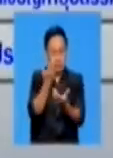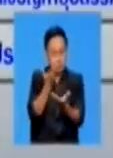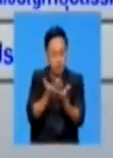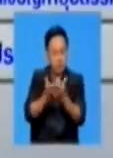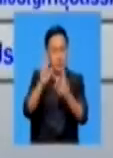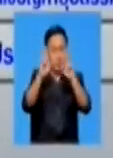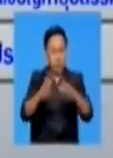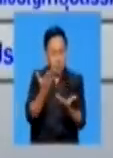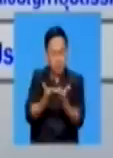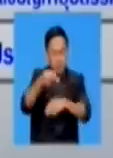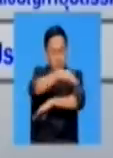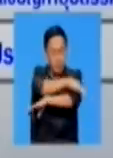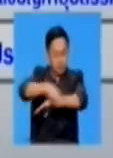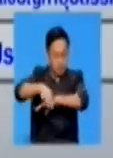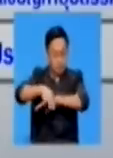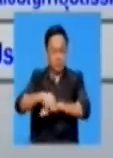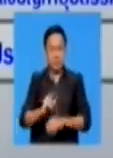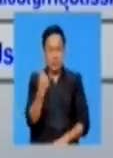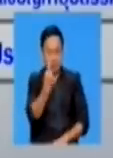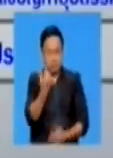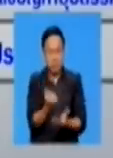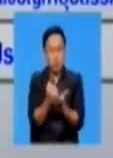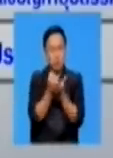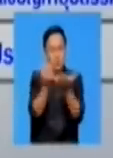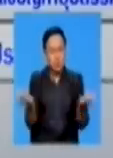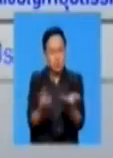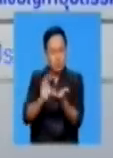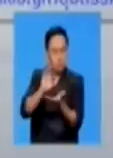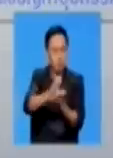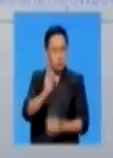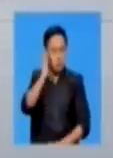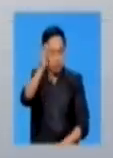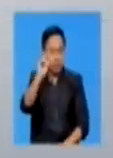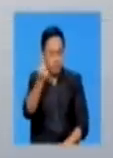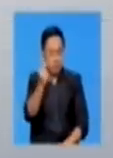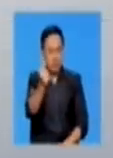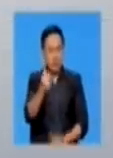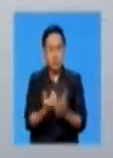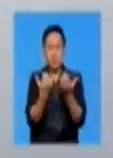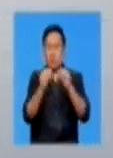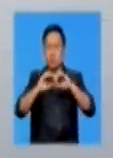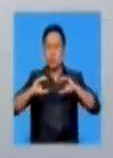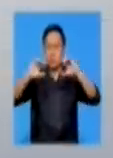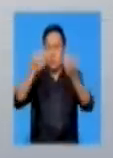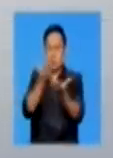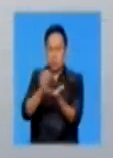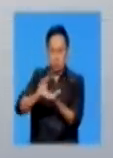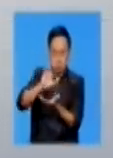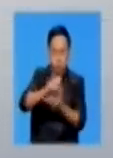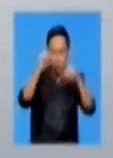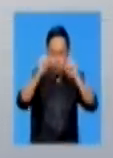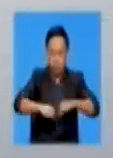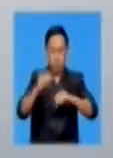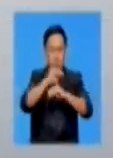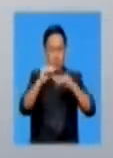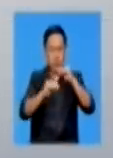ให้ขึ้นทะเบียนให้ถูกต้องแล้วก็เพื่อจะขอรับการส่งเสริมการลงทุนต่อไปนะครับปีนี้รัฐบาลได้อนุมัติไปแล้วจำนวนเกือบ 2,000 โครง